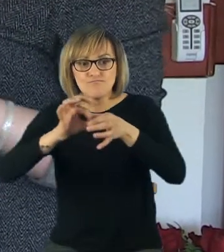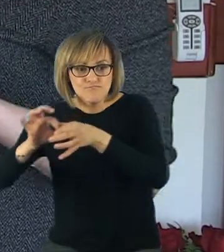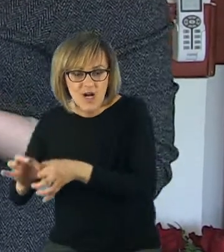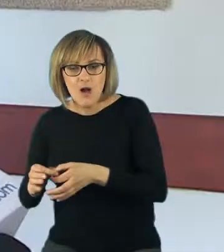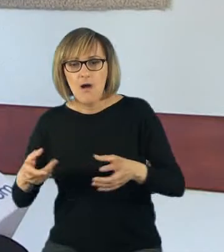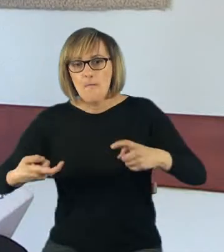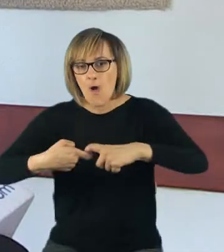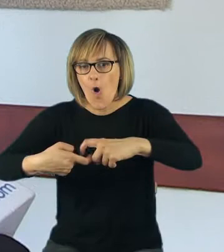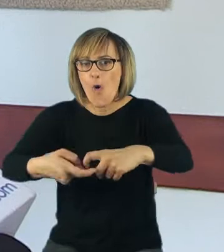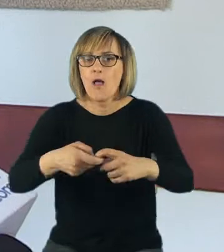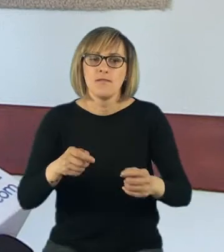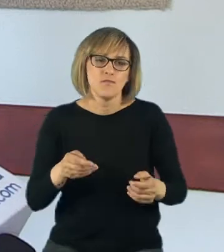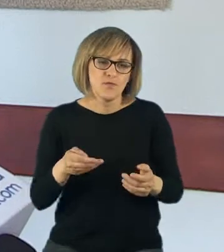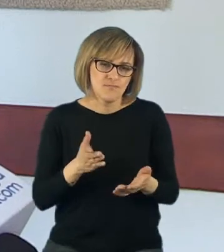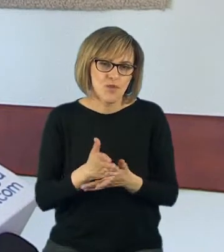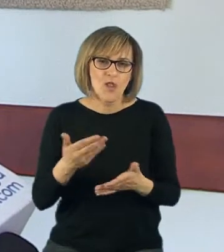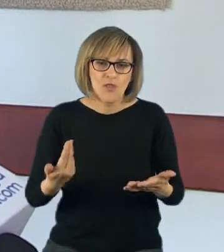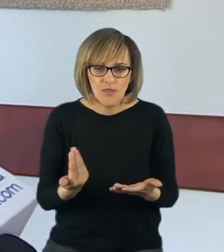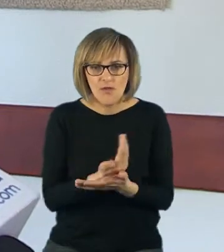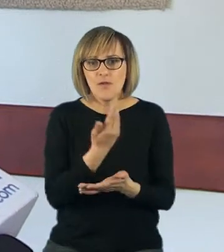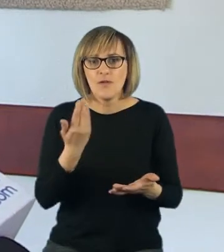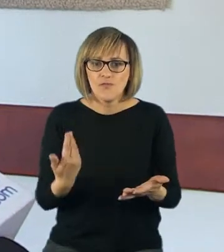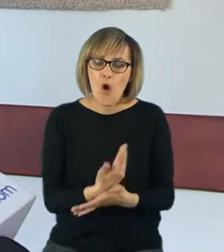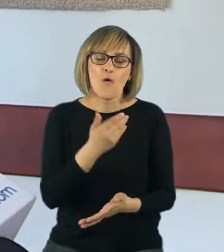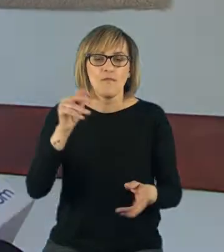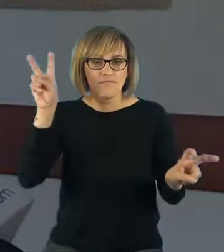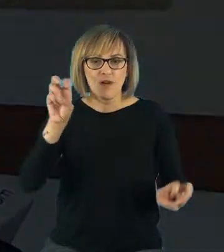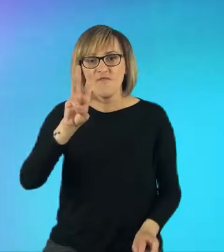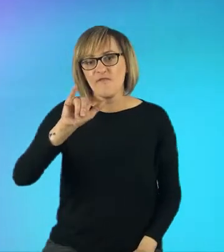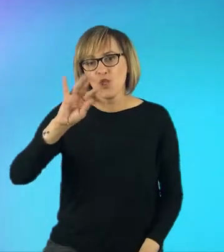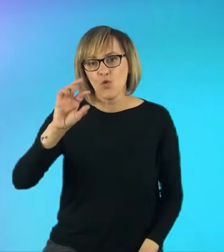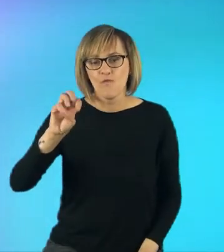przebudowa drogi gminnej Nowe Witów Wroczyny.